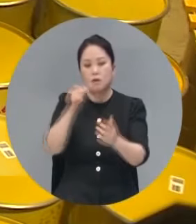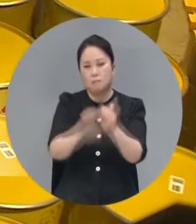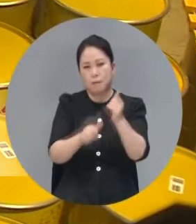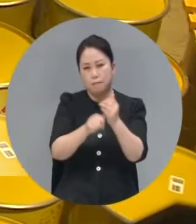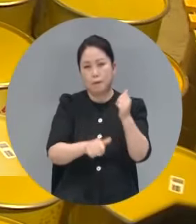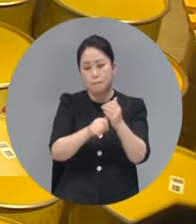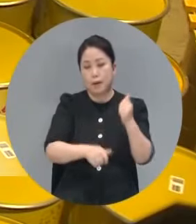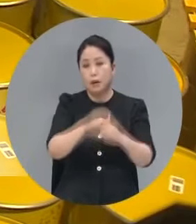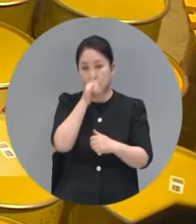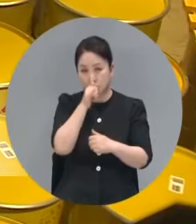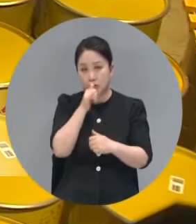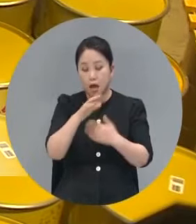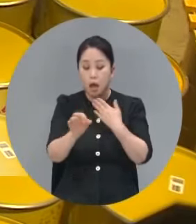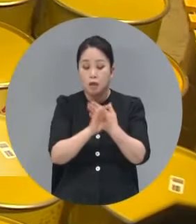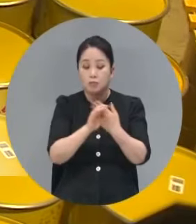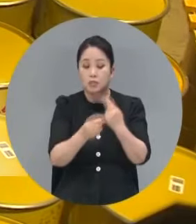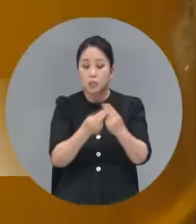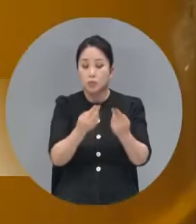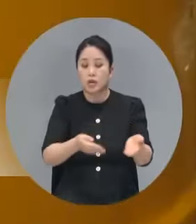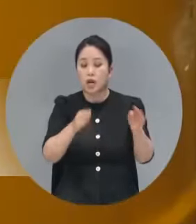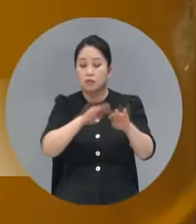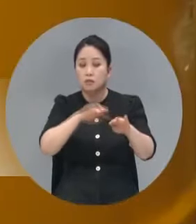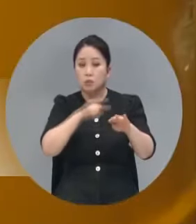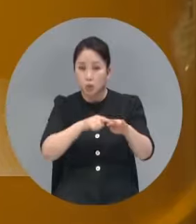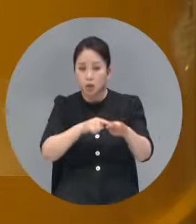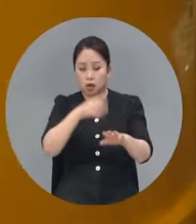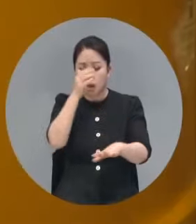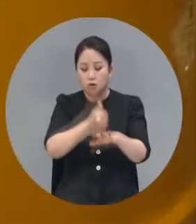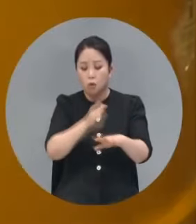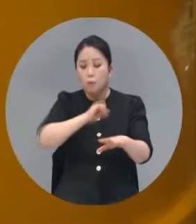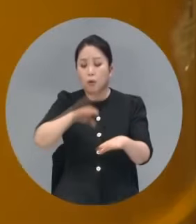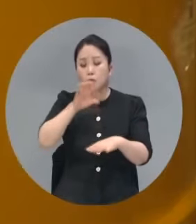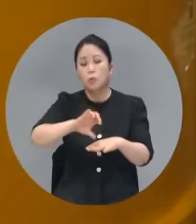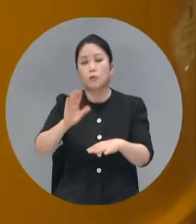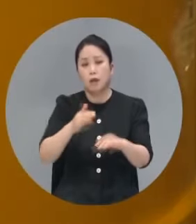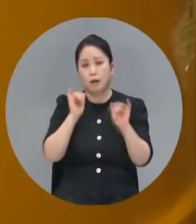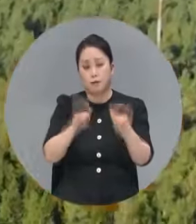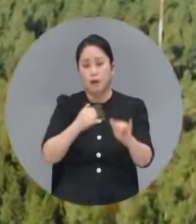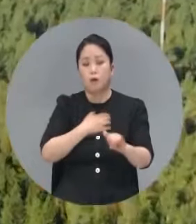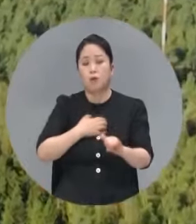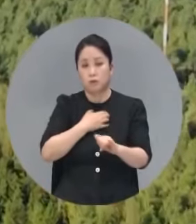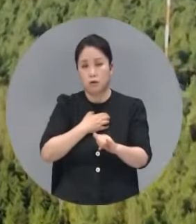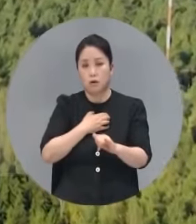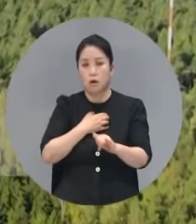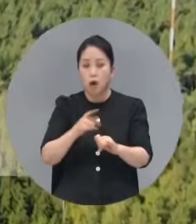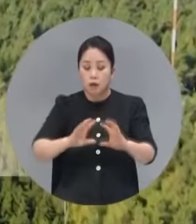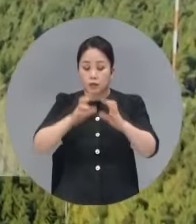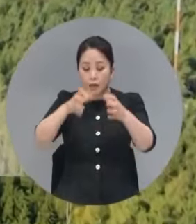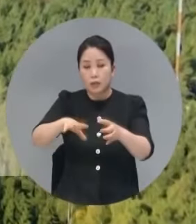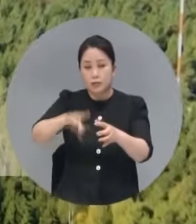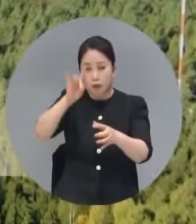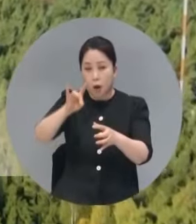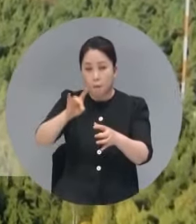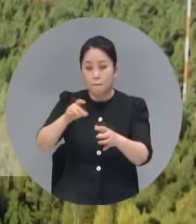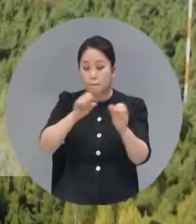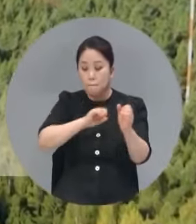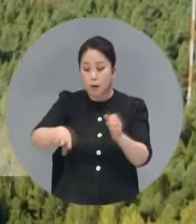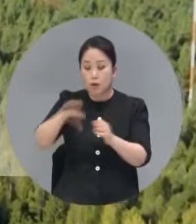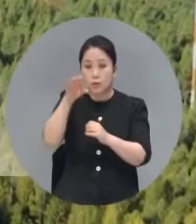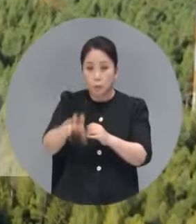저장 시설이 결국 방패장으로 전락하는 게 아니냐는 우려가 높은 이유입니다. 세계 최초로 방패장을 지은 핀란드